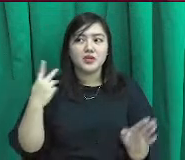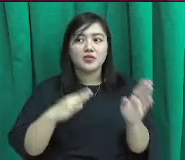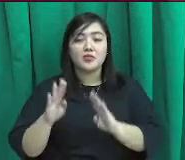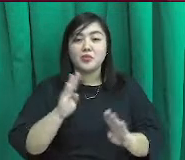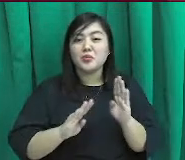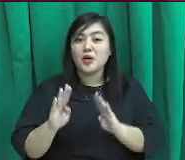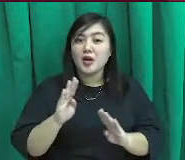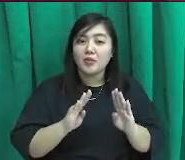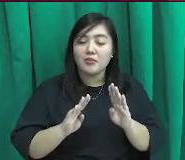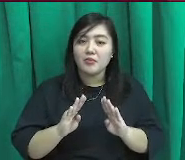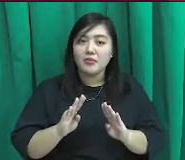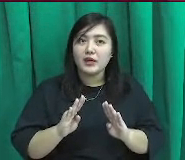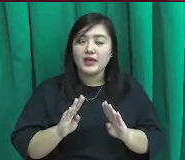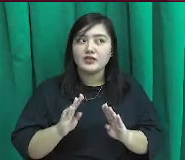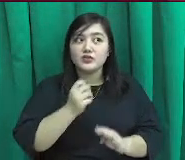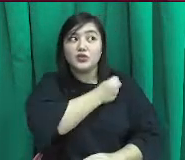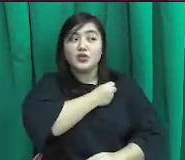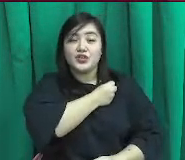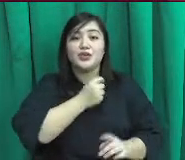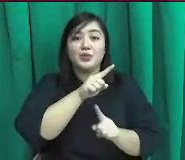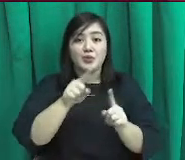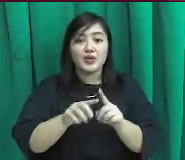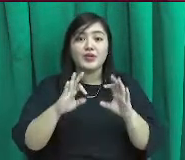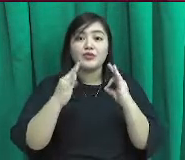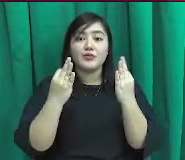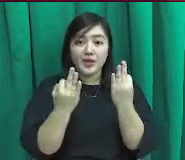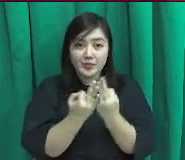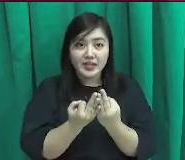nakahanap ng solusyon, pray na lang muna tayo.